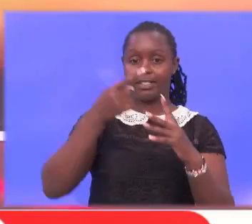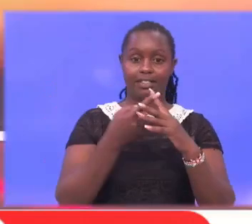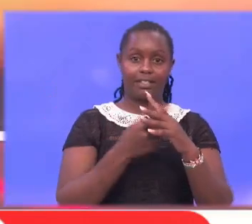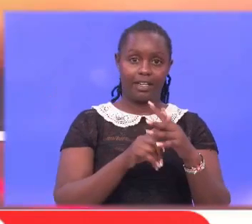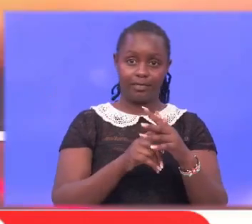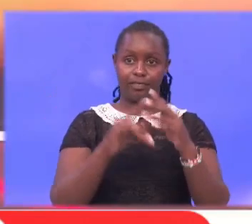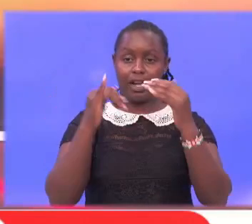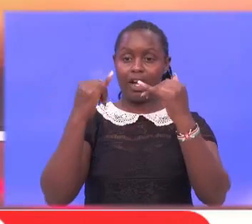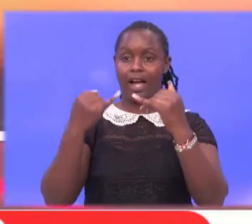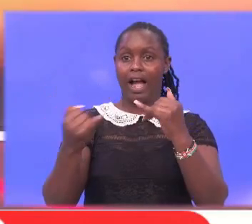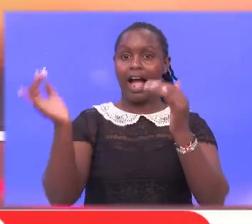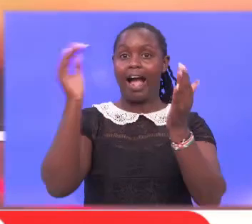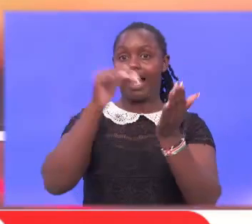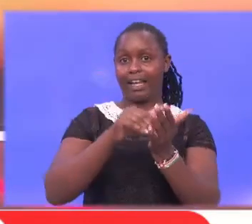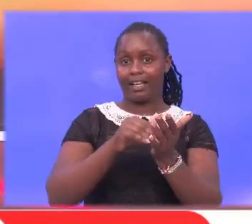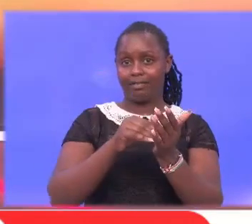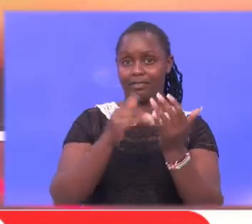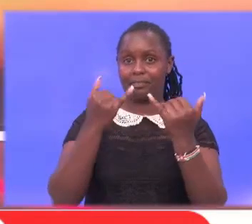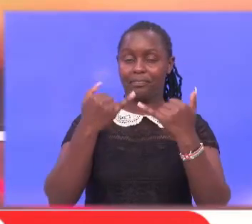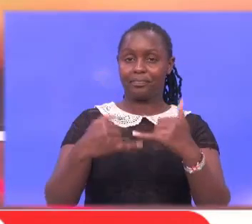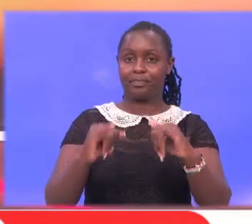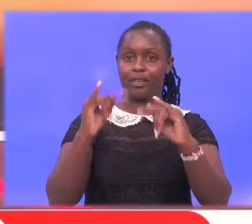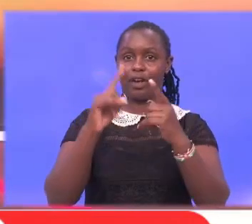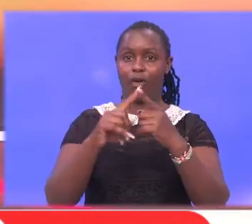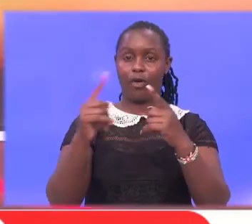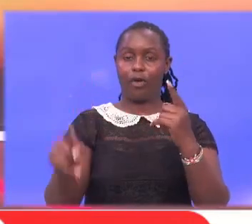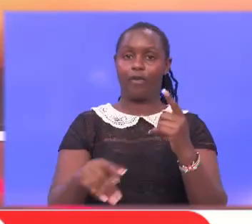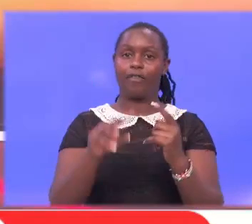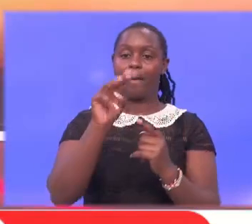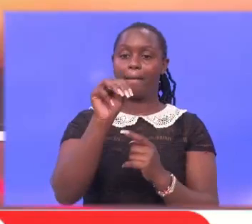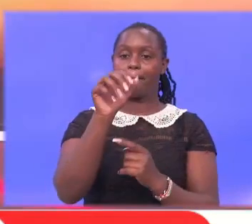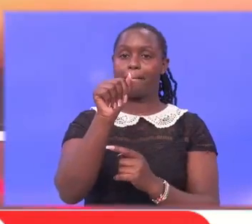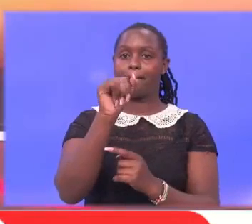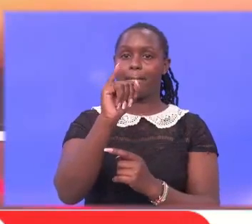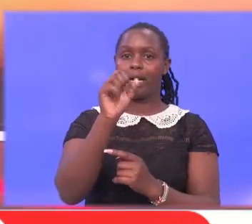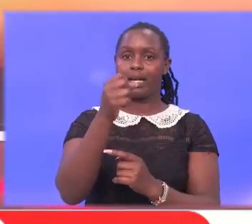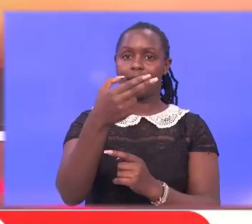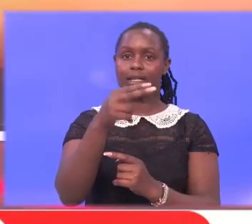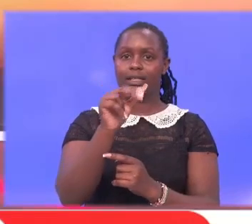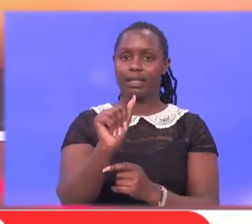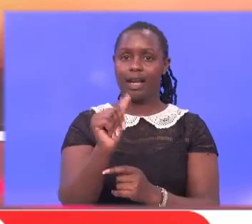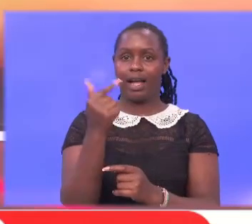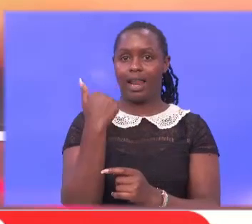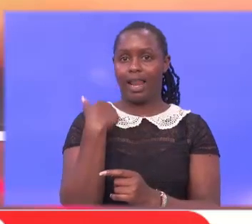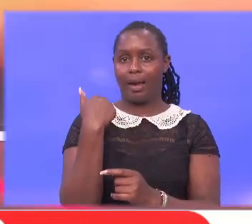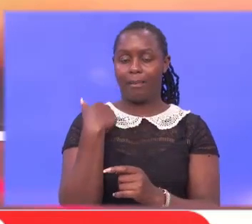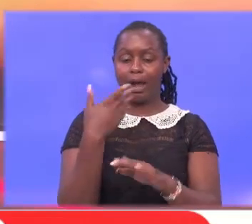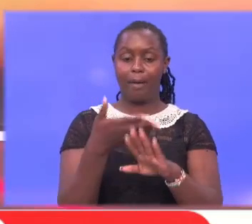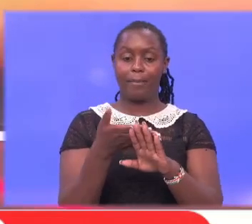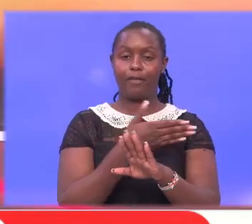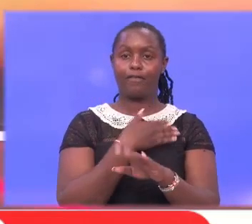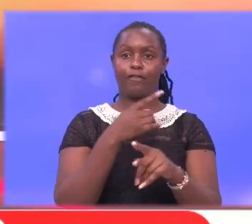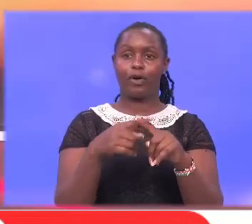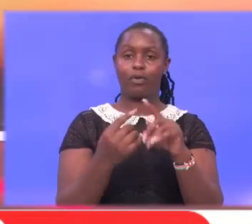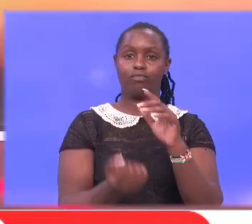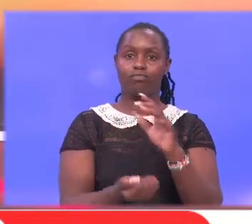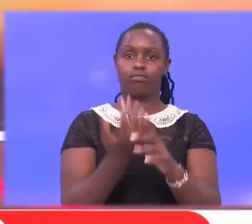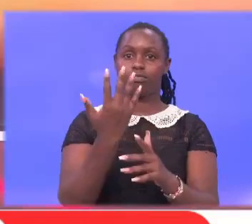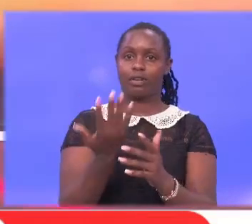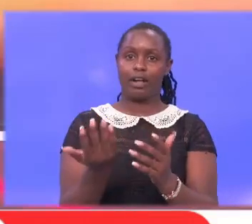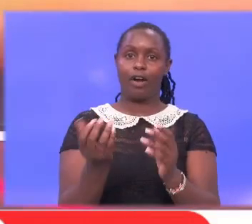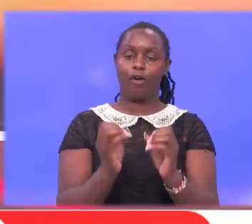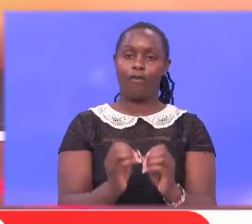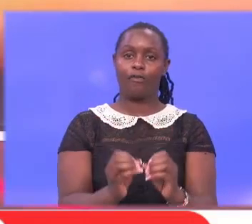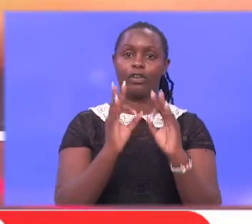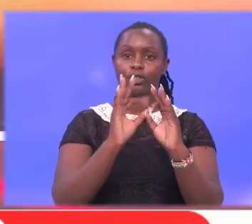Majaribio ya mfumo wa vitambulisho vya kidijitali na Maisha Namba kutekelezwa nchini kabla ya kuzinduliwa rasmi. Hafla ya leo iliongozwa